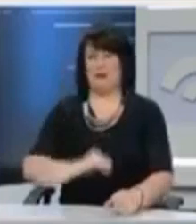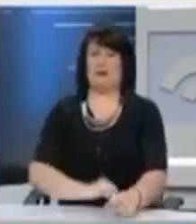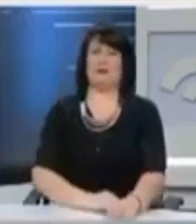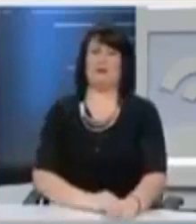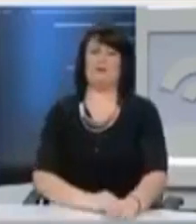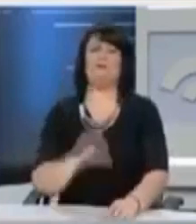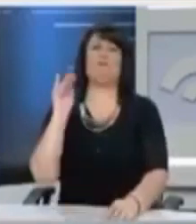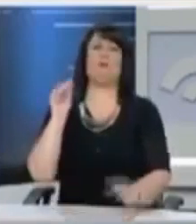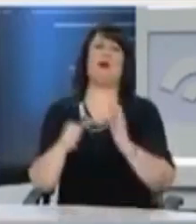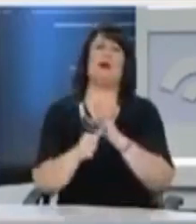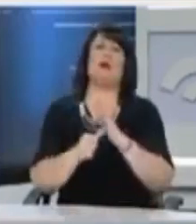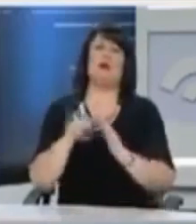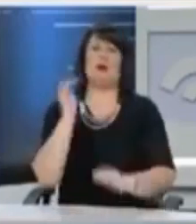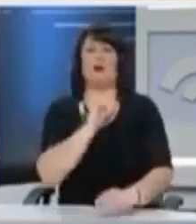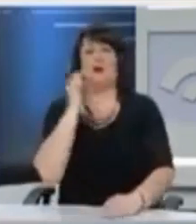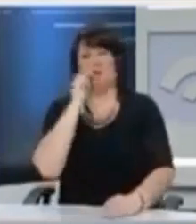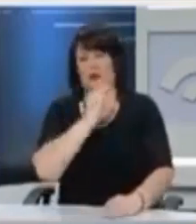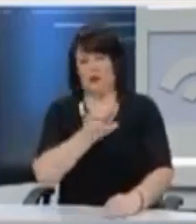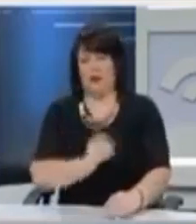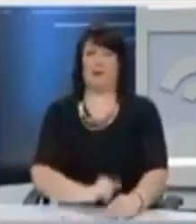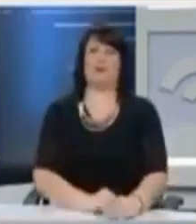Υπότιτλοι AUTHORWAVE